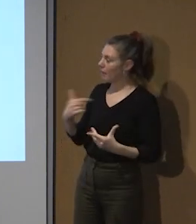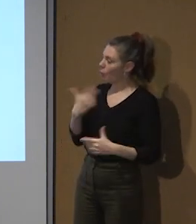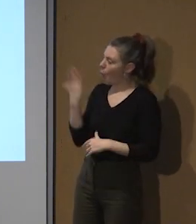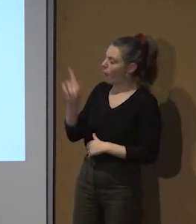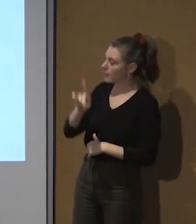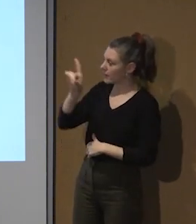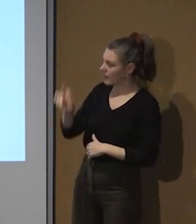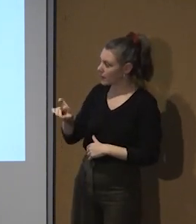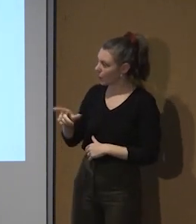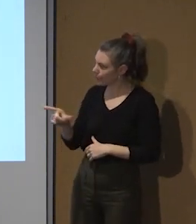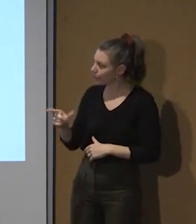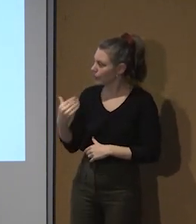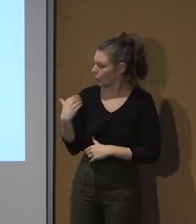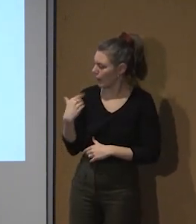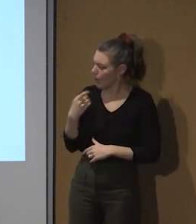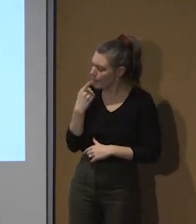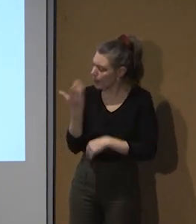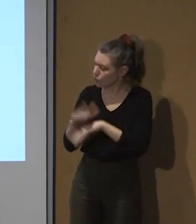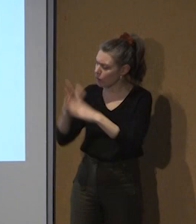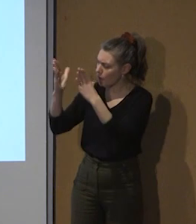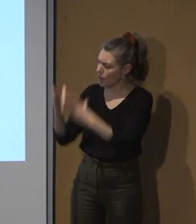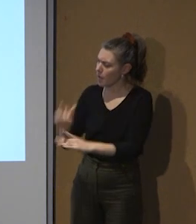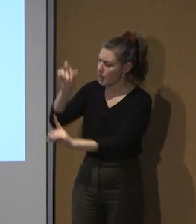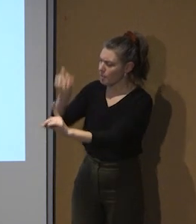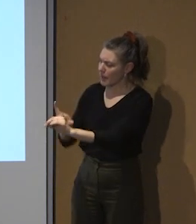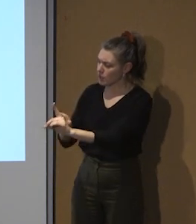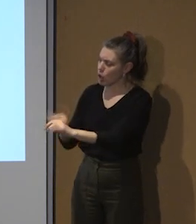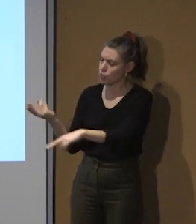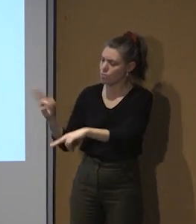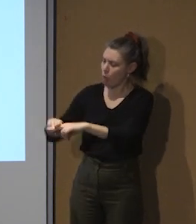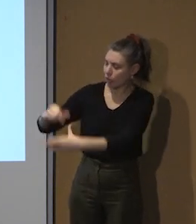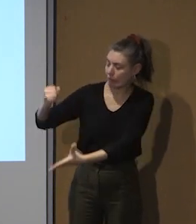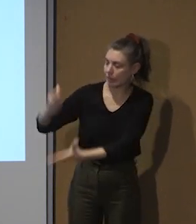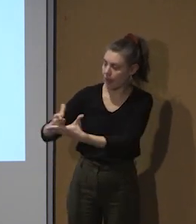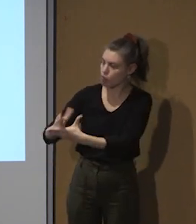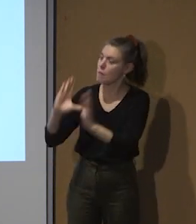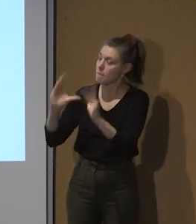Je reviens à la mort subite du sportif. Est-ce qu'un sportif qui décède d'une mort subite